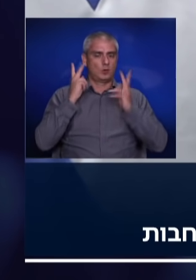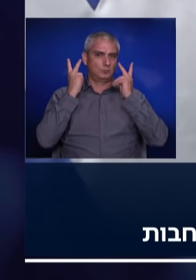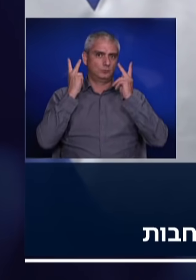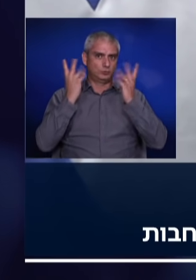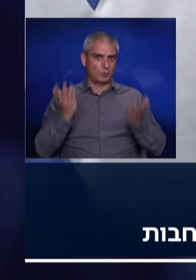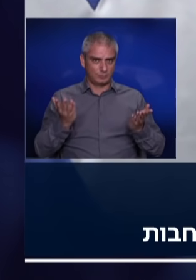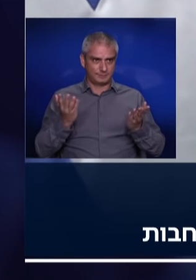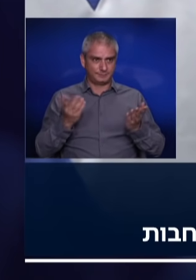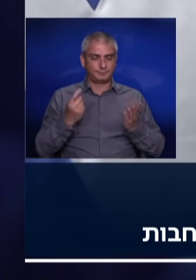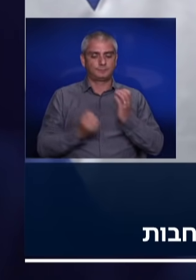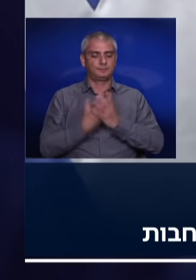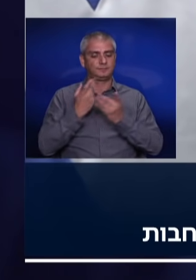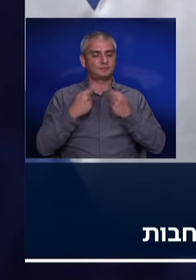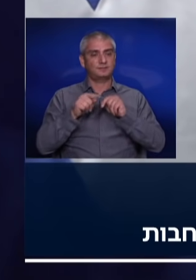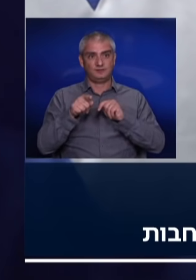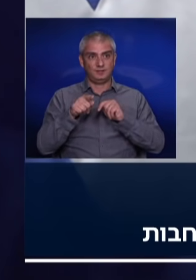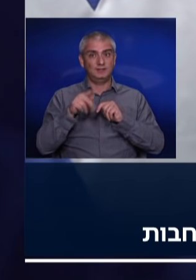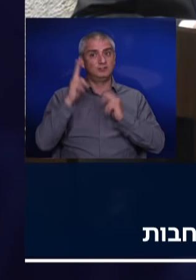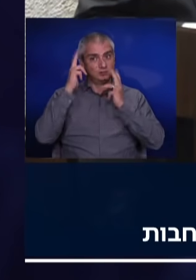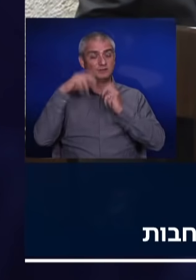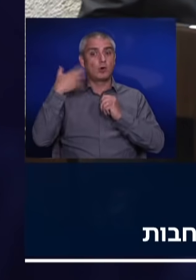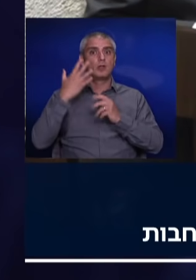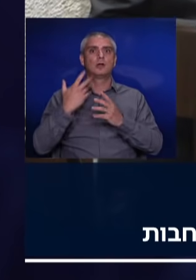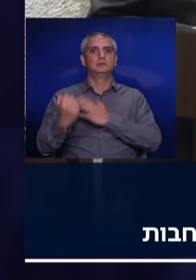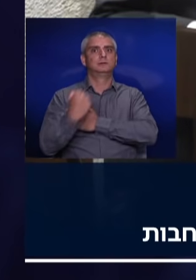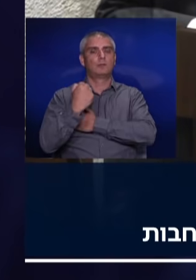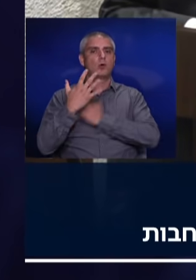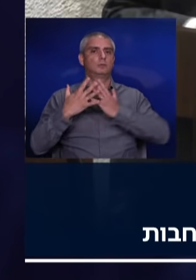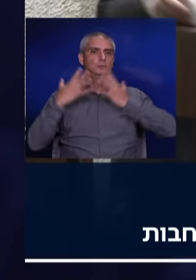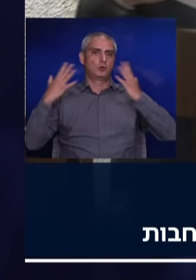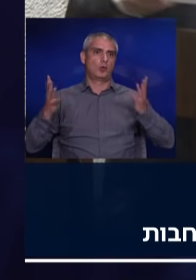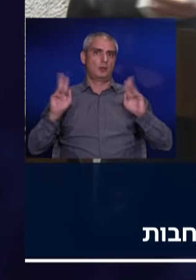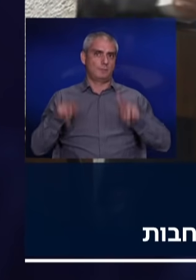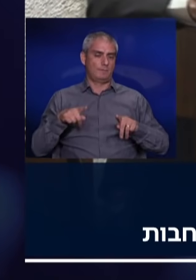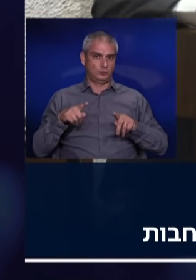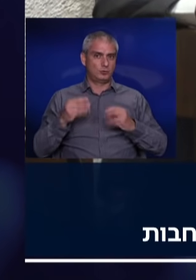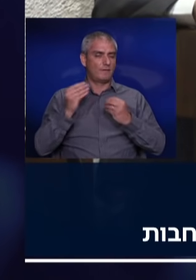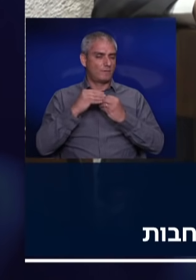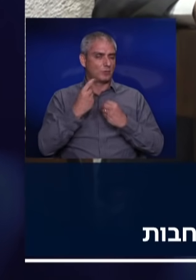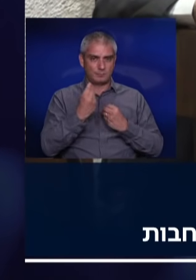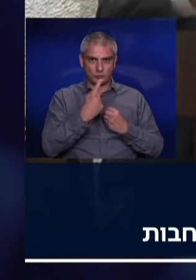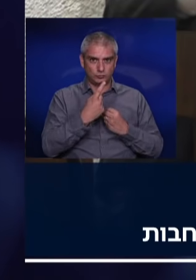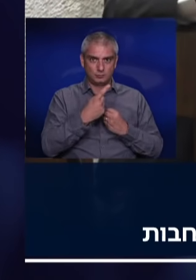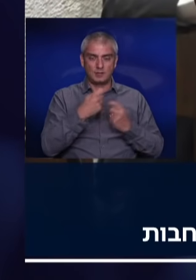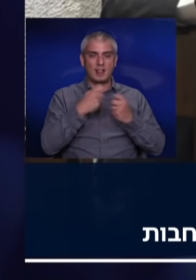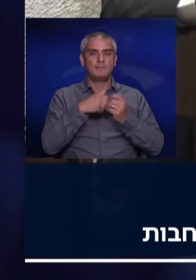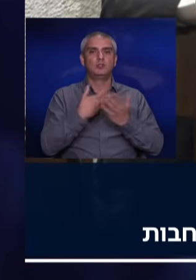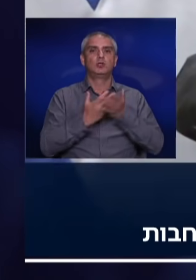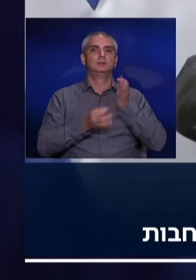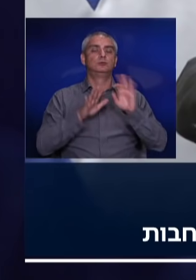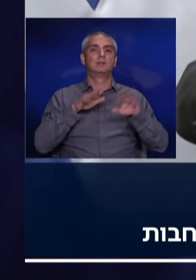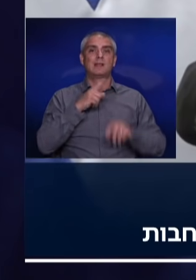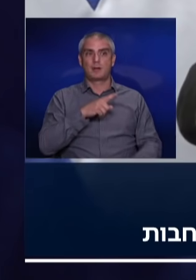משמעותית להקמת ועדה שצפויות להיות לה סמכויות נרחבות ביותר. ועוד מילה, מיכל, באמת לגבי היועץ המשפטי